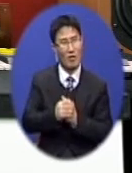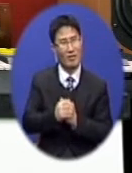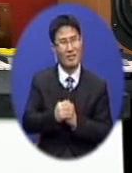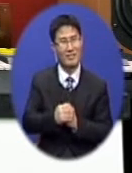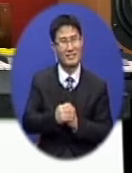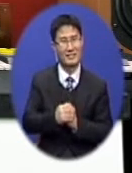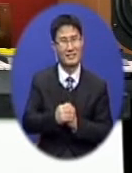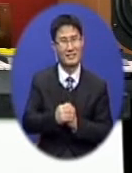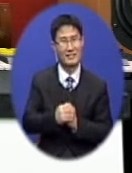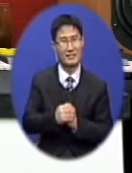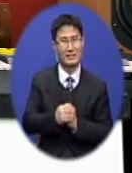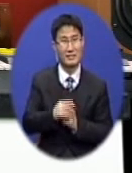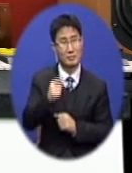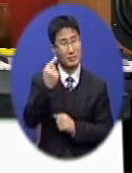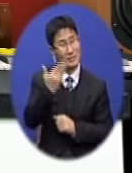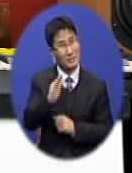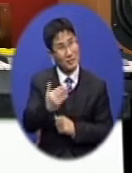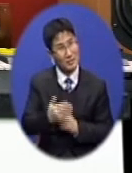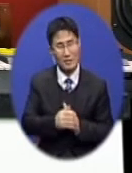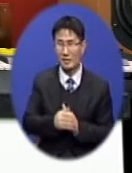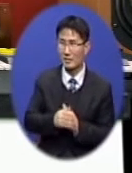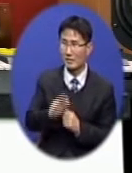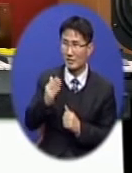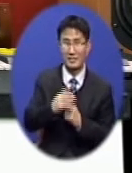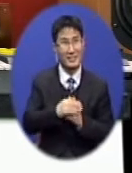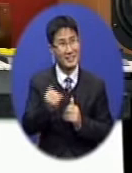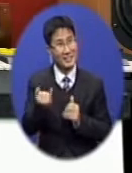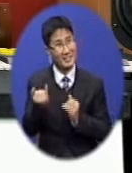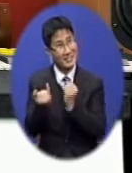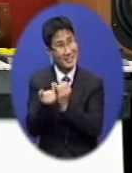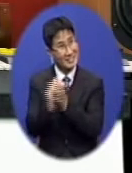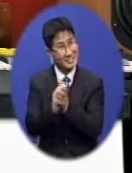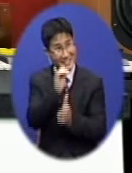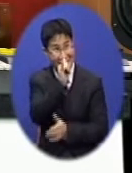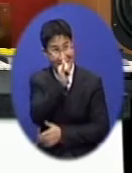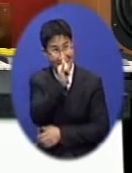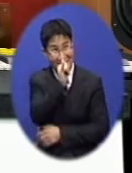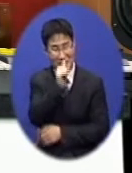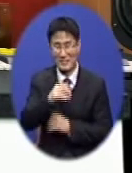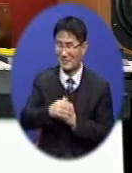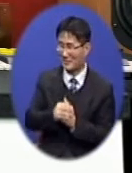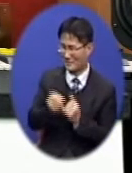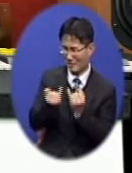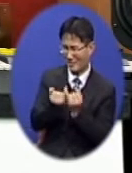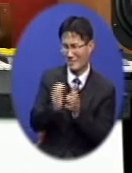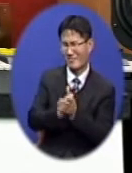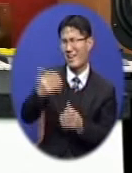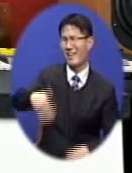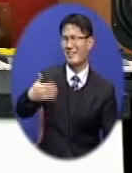혹시 네. 물어봐도 돼요? 네, 네, 네. 여자친구 있어요? 아, 여자친구